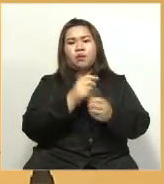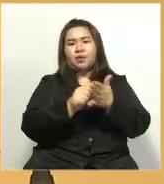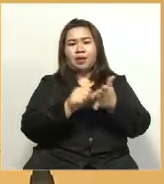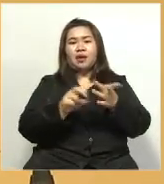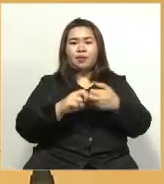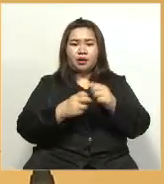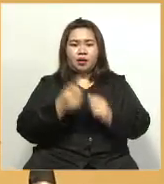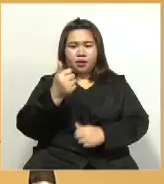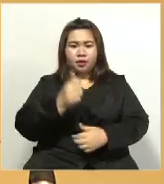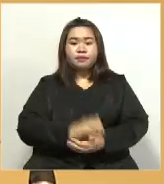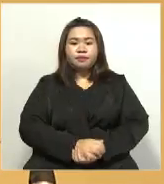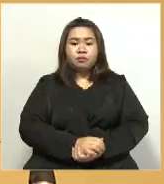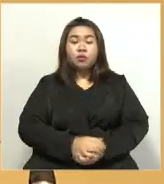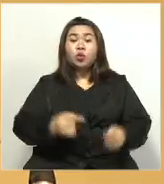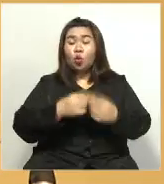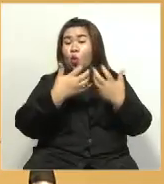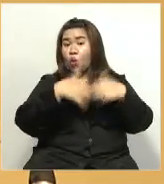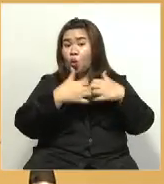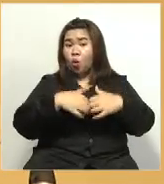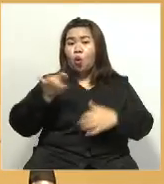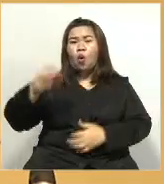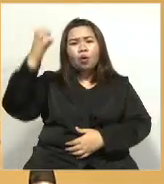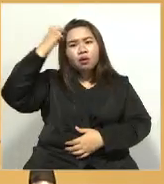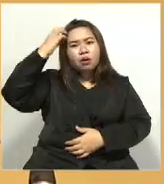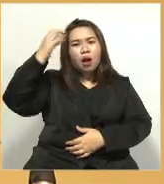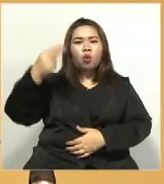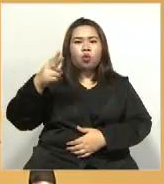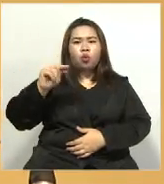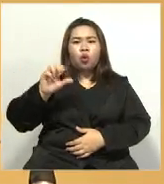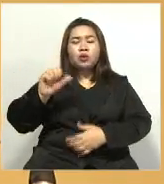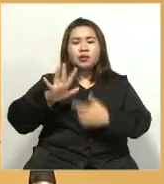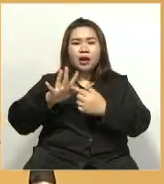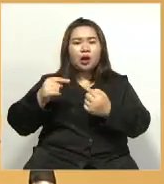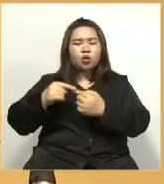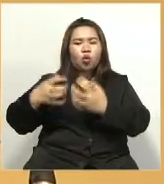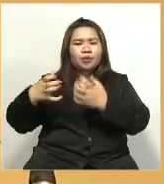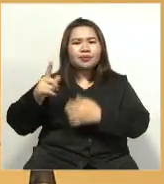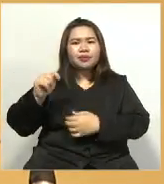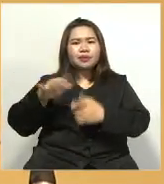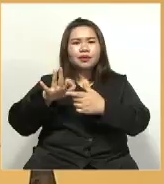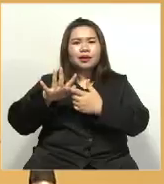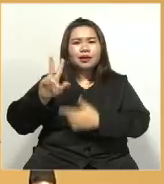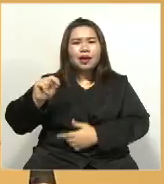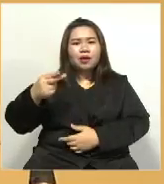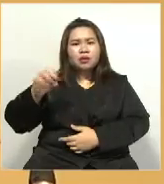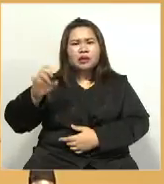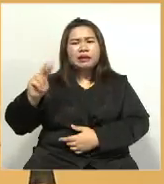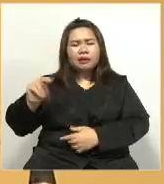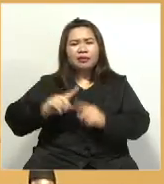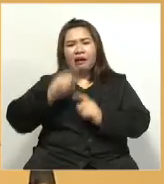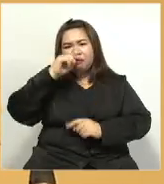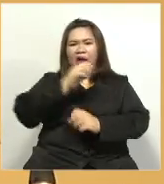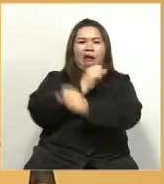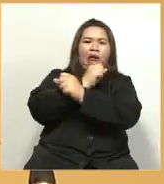ไขปัญหาได้นะครับโรงไฟฟ้าที่หงสาเนี่ยเป็นโรงไฟฟ้าถ่านหินเรากำลังต่อต้านโรงไฟฟ้าถ่